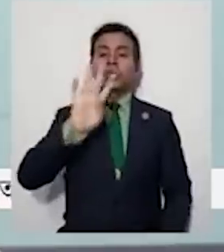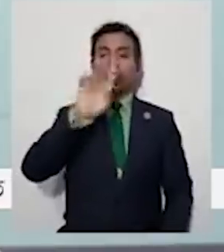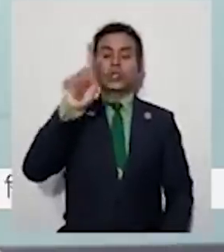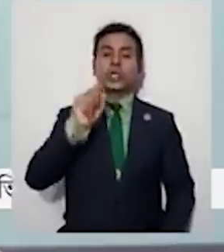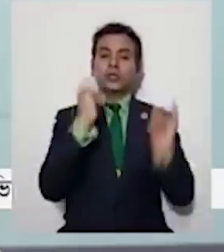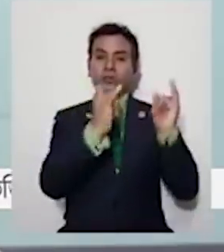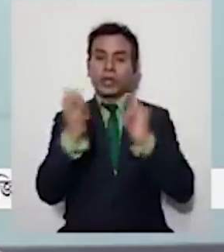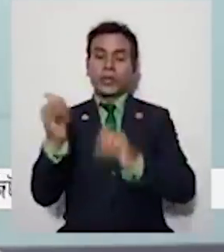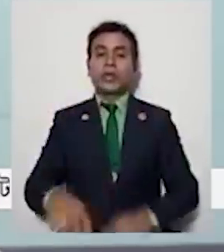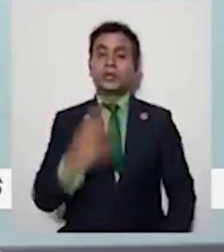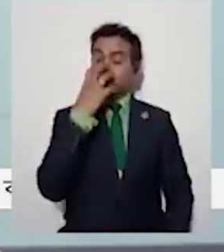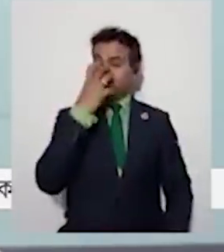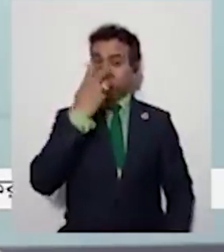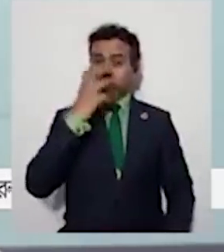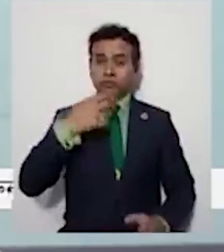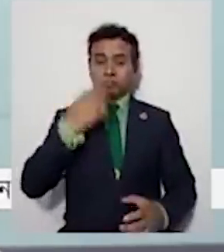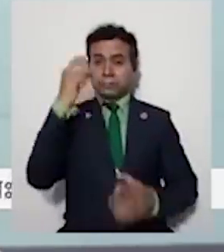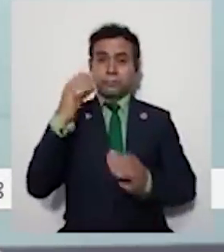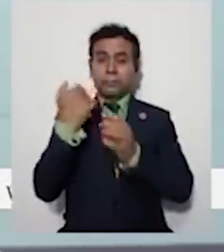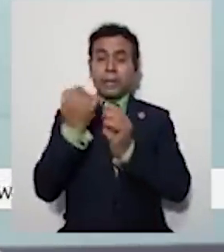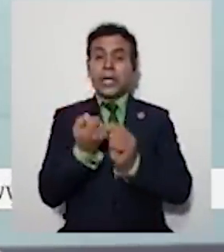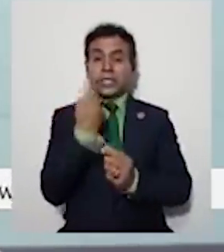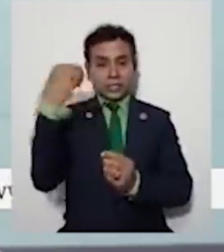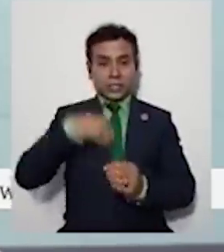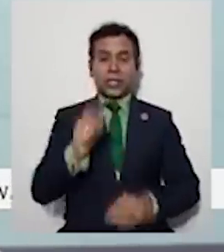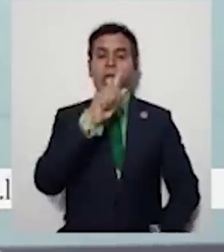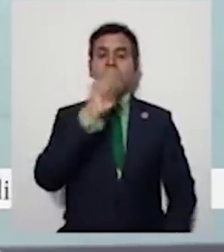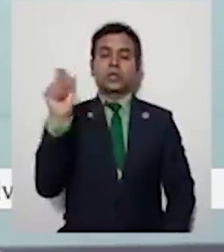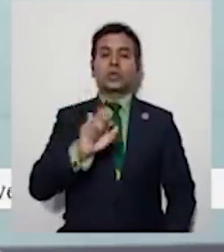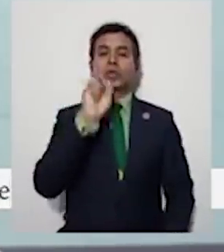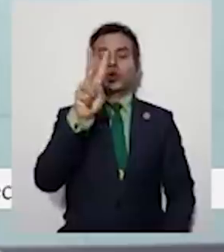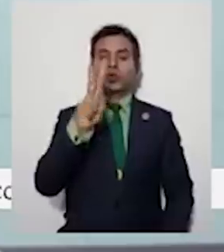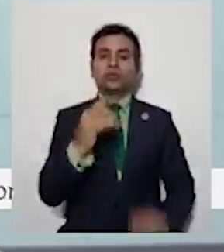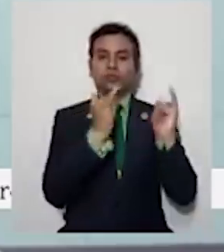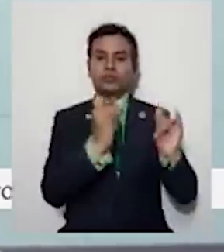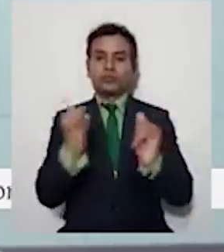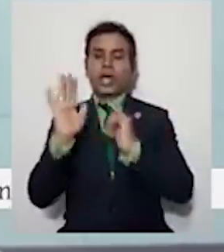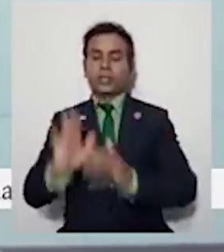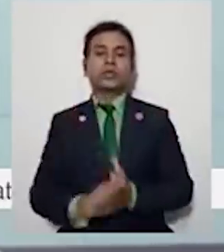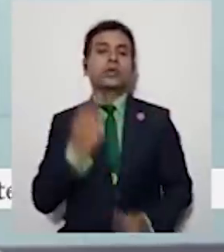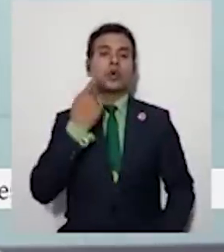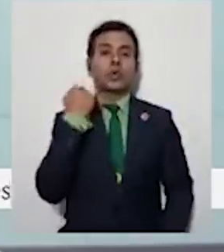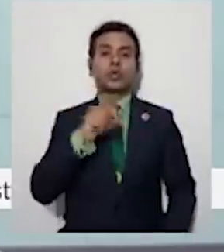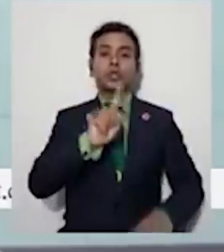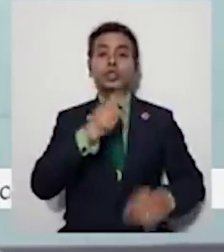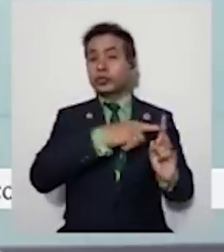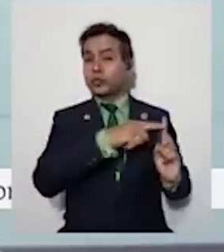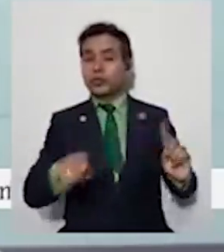গত 24 ঘন্টায় হোম এবং প্রাতিষ্ঠানিক কোয়ারেন্টাইনে আছেন